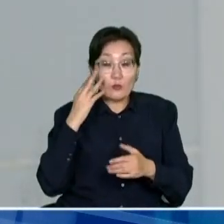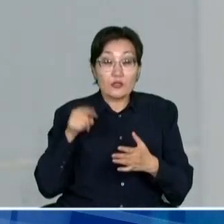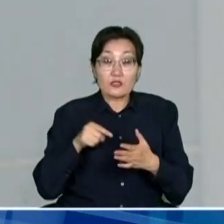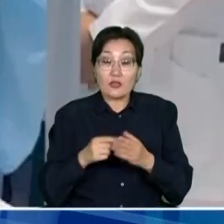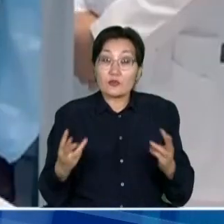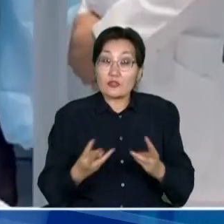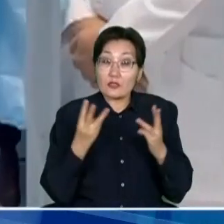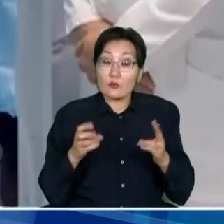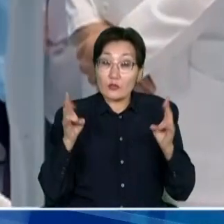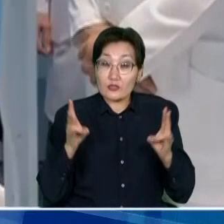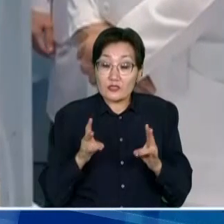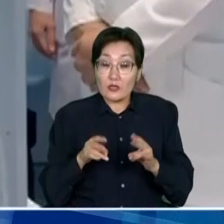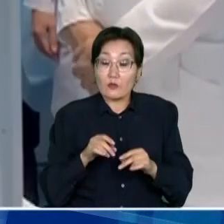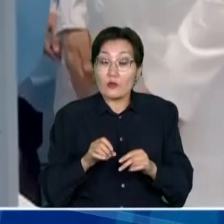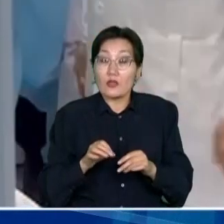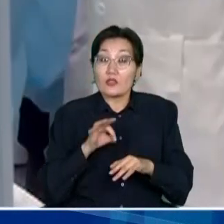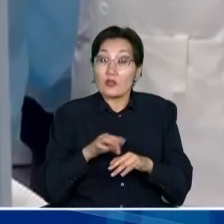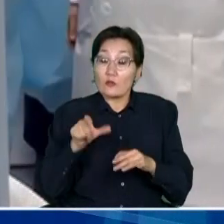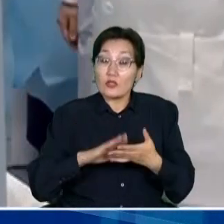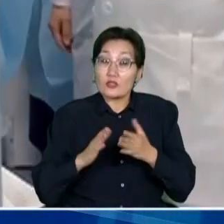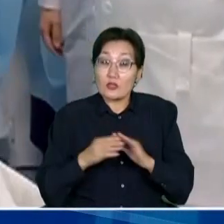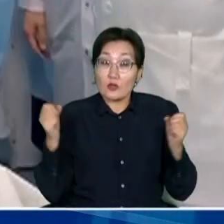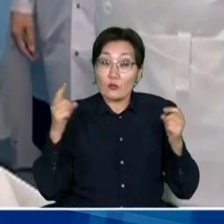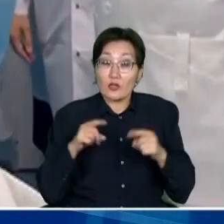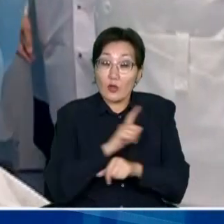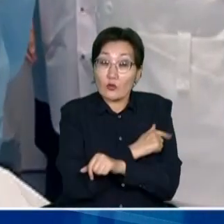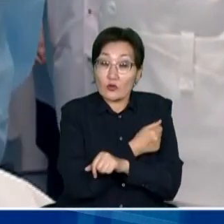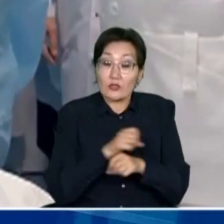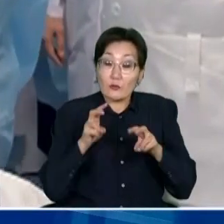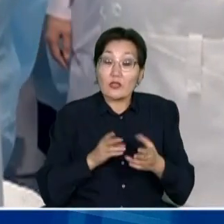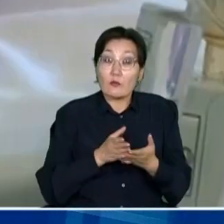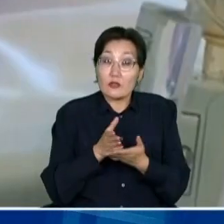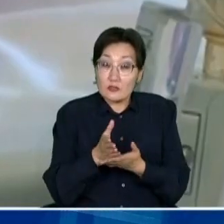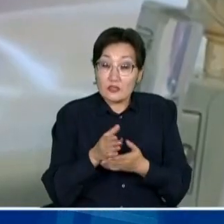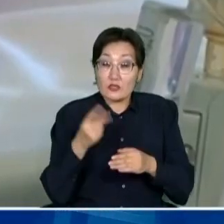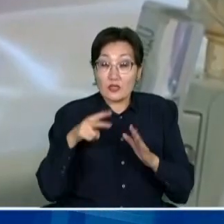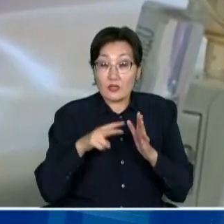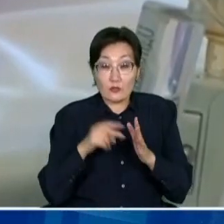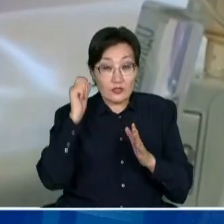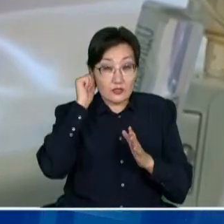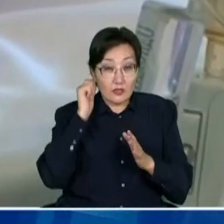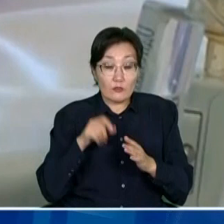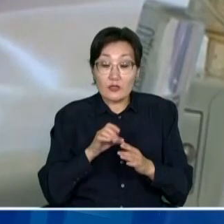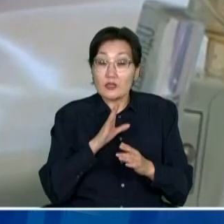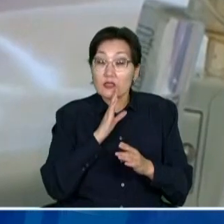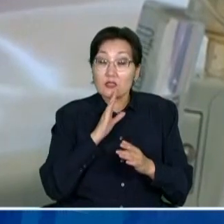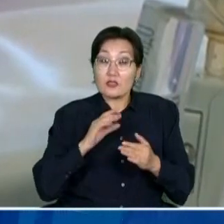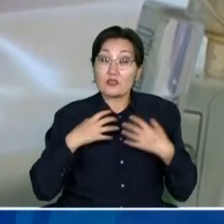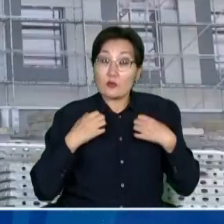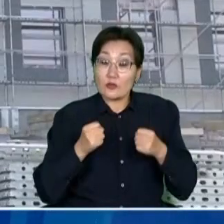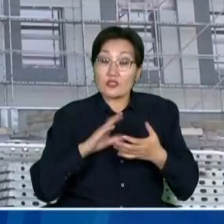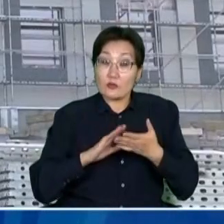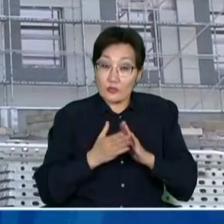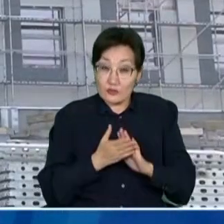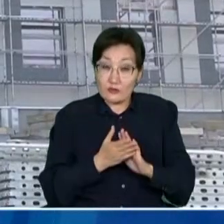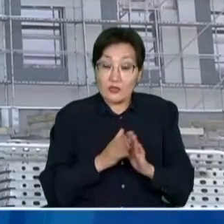өрттен зардап шеккен науқастың жағдайын білу үшін ауруханаға арнайы барды. 27 жастағы қала тұрғынының денсаулығын жақсы